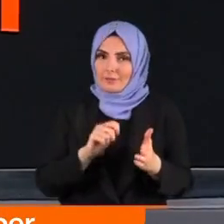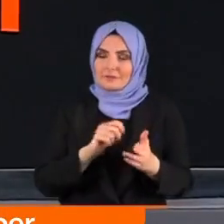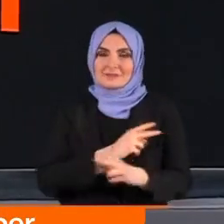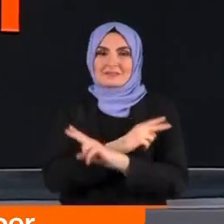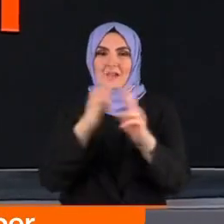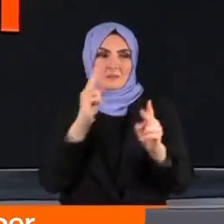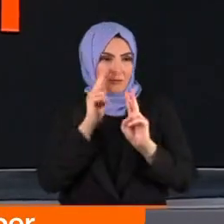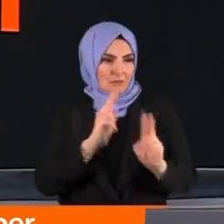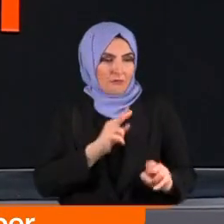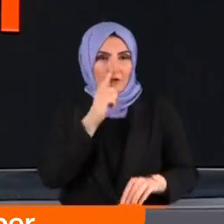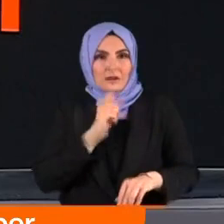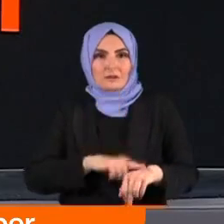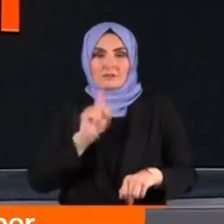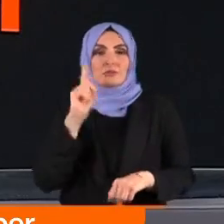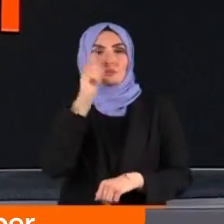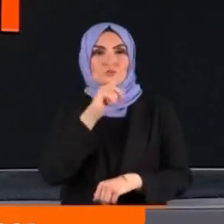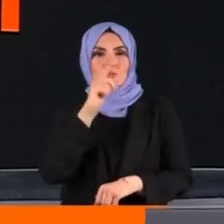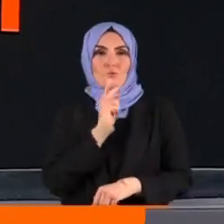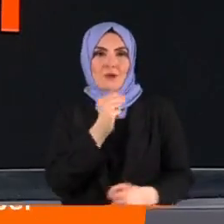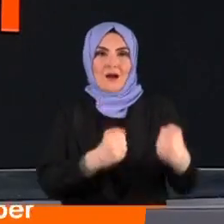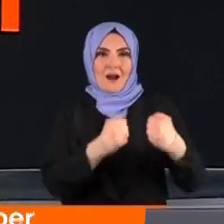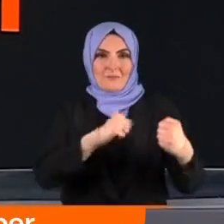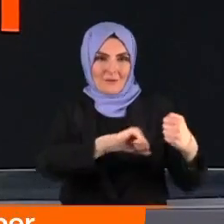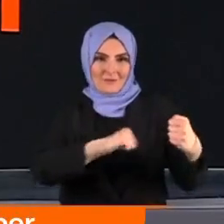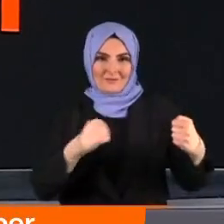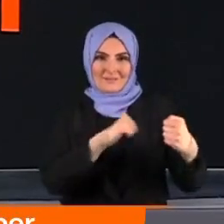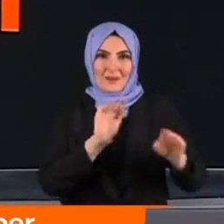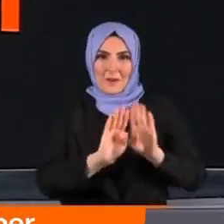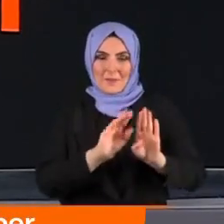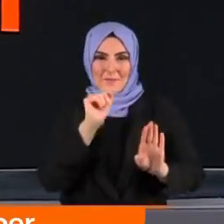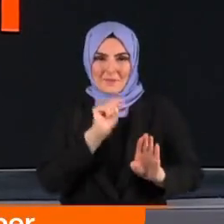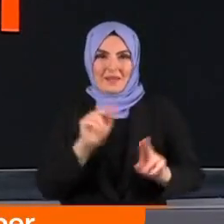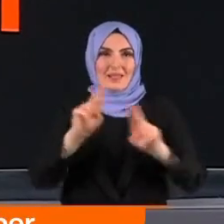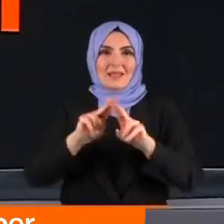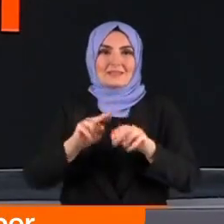inanamadı. Çünkü aracının kapı koluna bir elektrikli skuter bağlanmıştı.